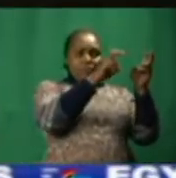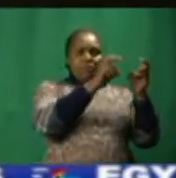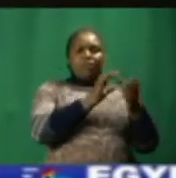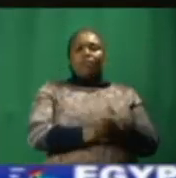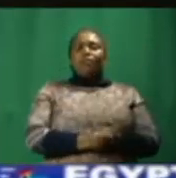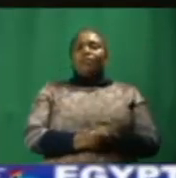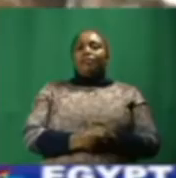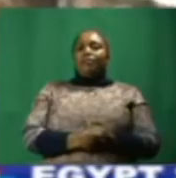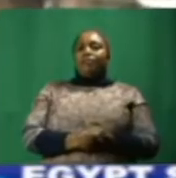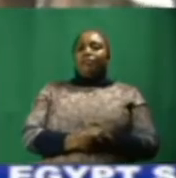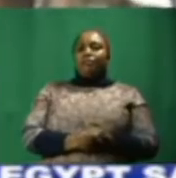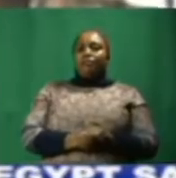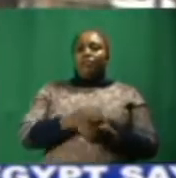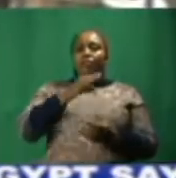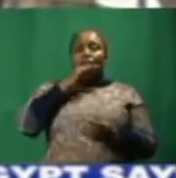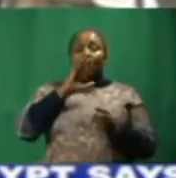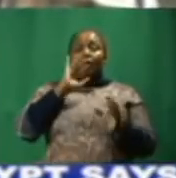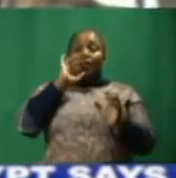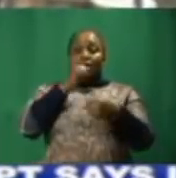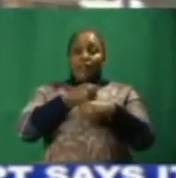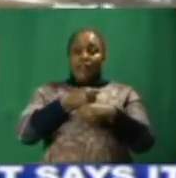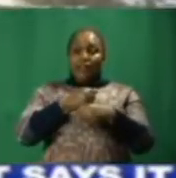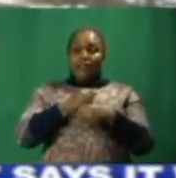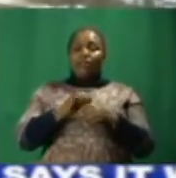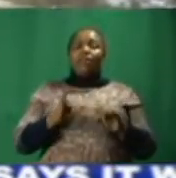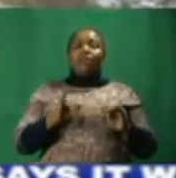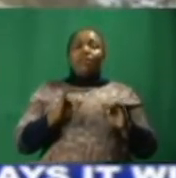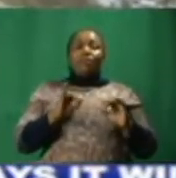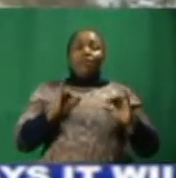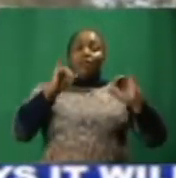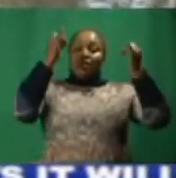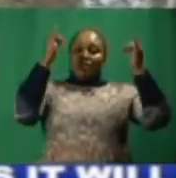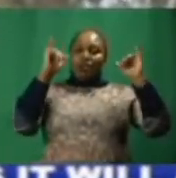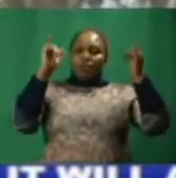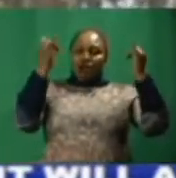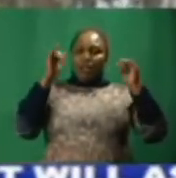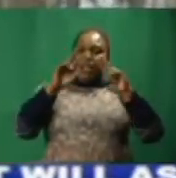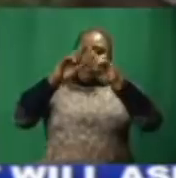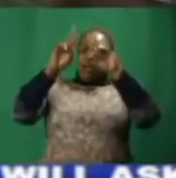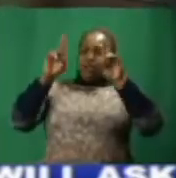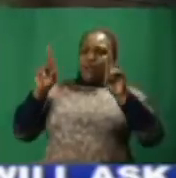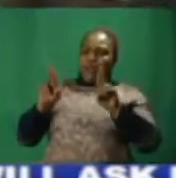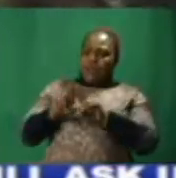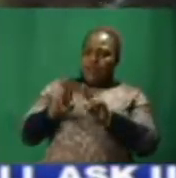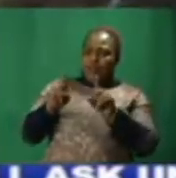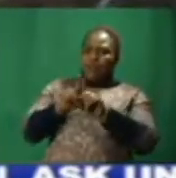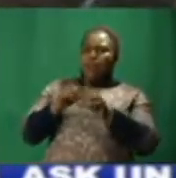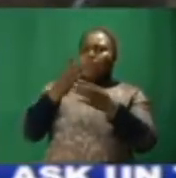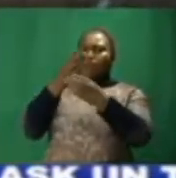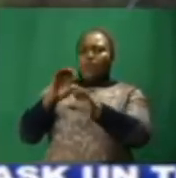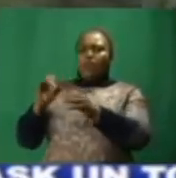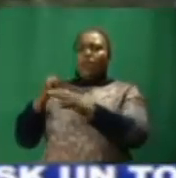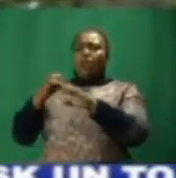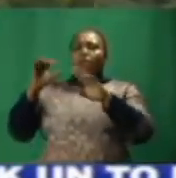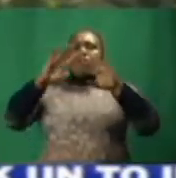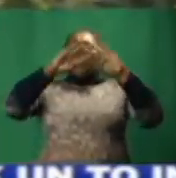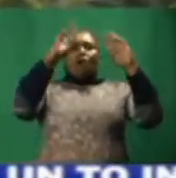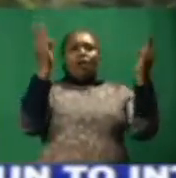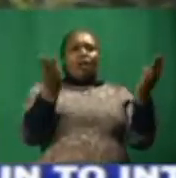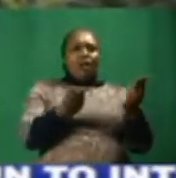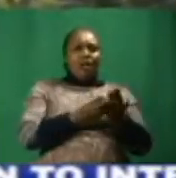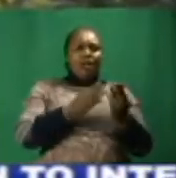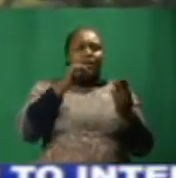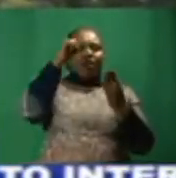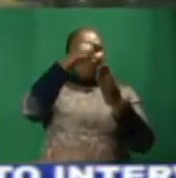Africa. Lonyaka lolusuku lugujwa nje livekati le-Africa kanye nemave emhlaba jikelele alwa